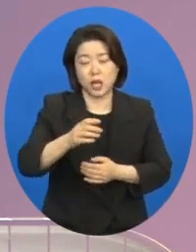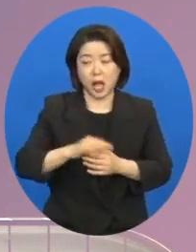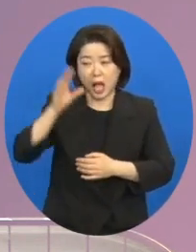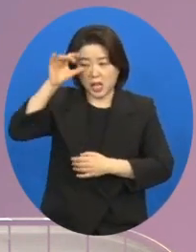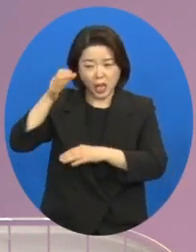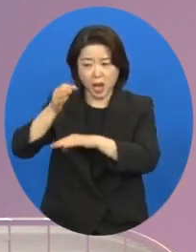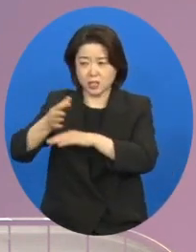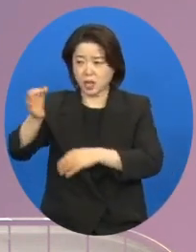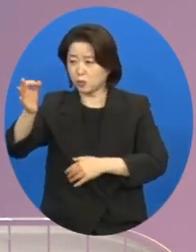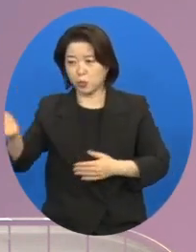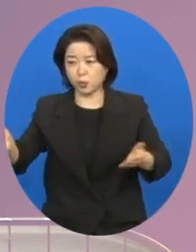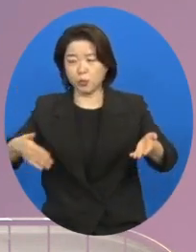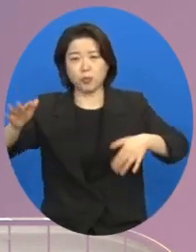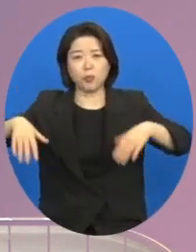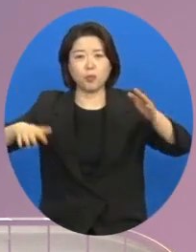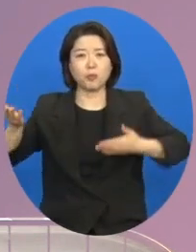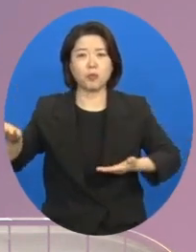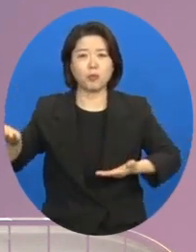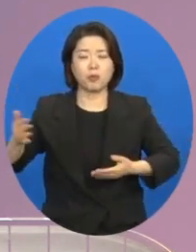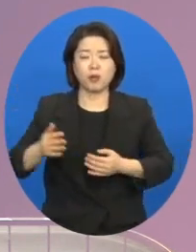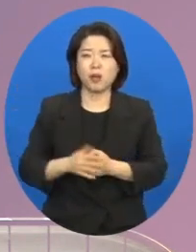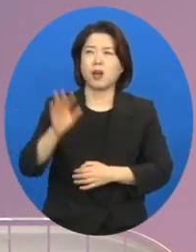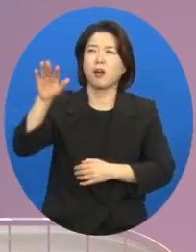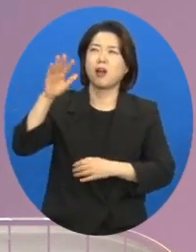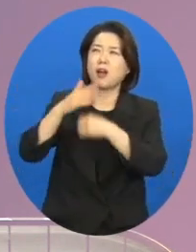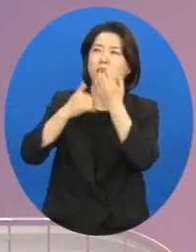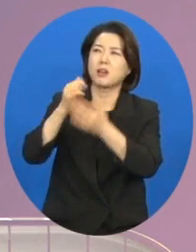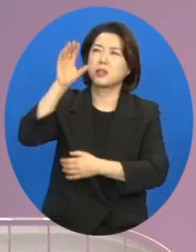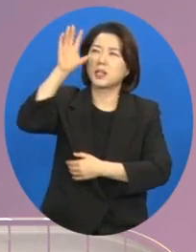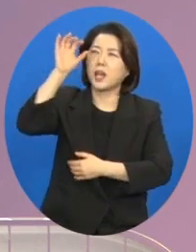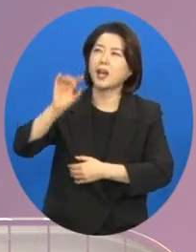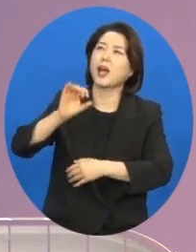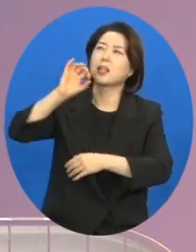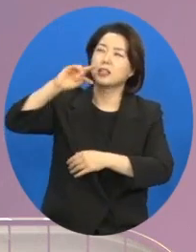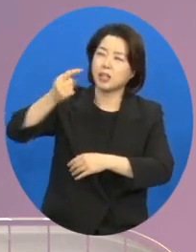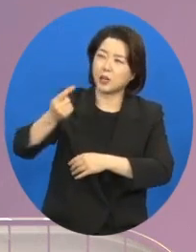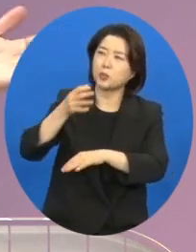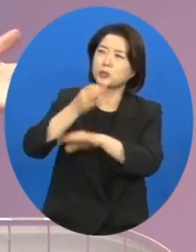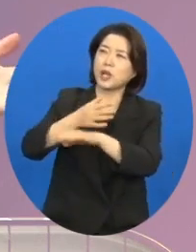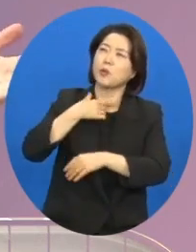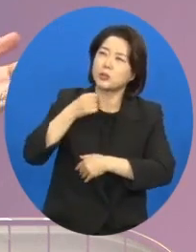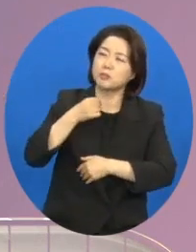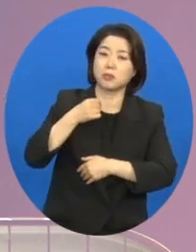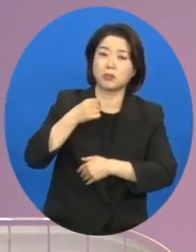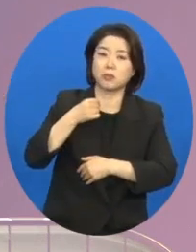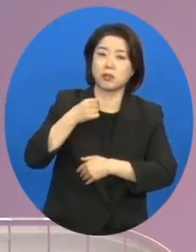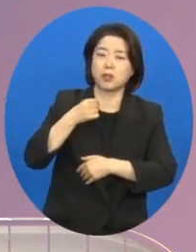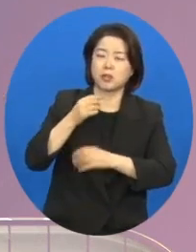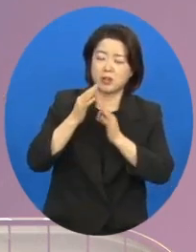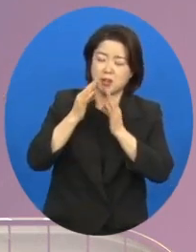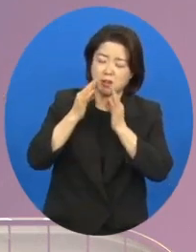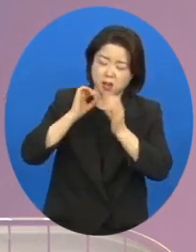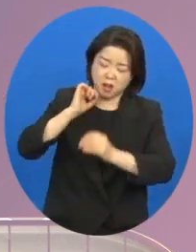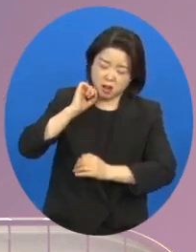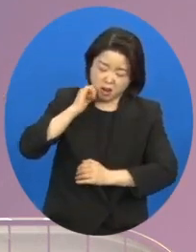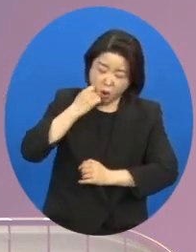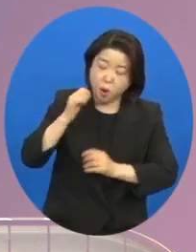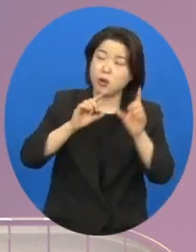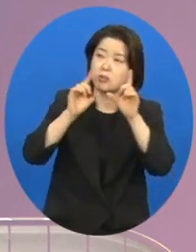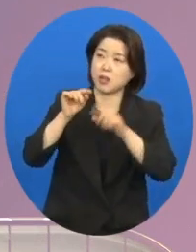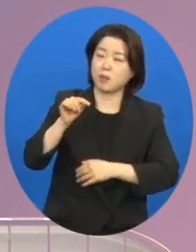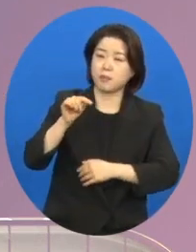없어서 하나님 계란을 먹이고 싶어요. 그렇게 절박하게 구했던 상황에서 이제는 벗어났어요. 하나님이 재정을 부어주신